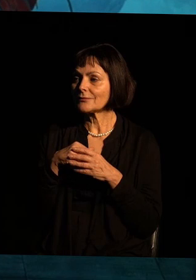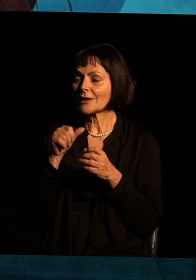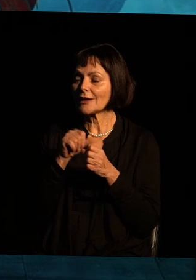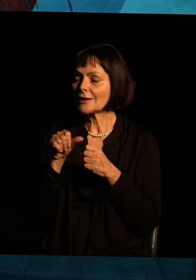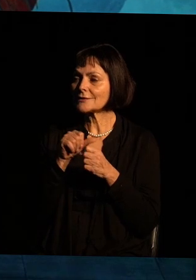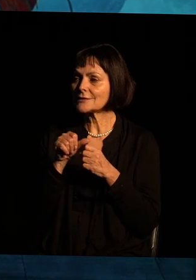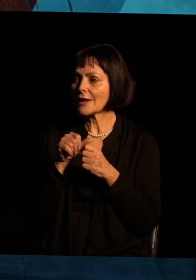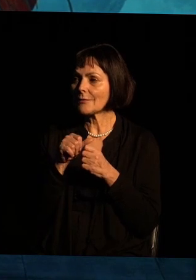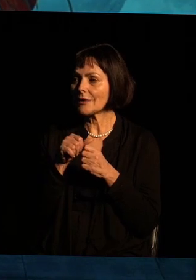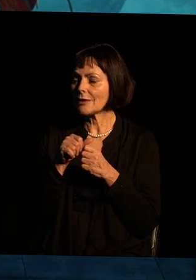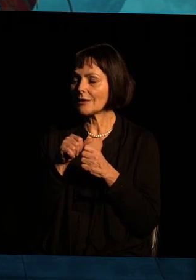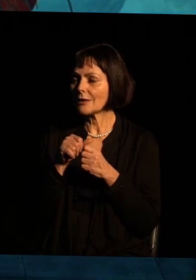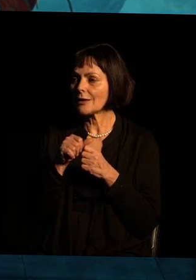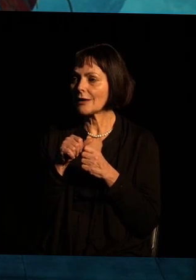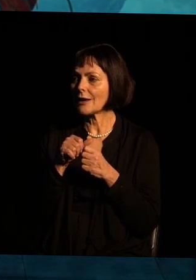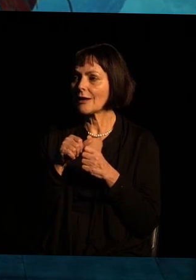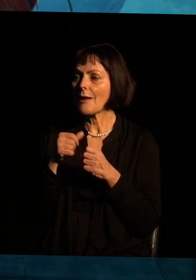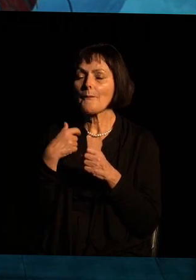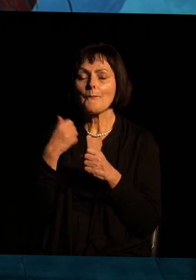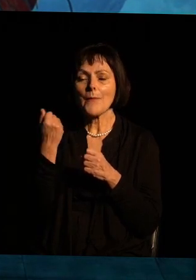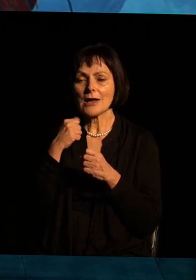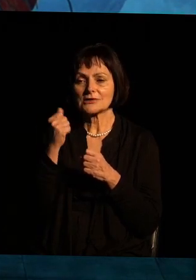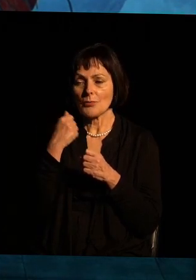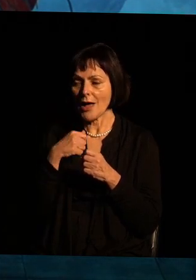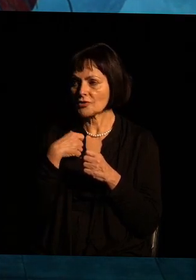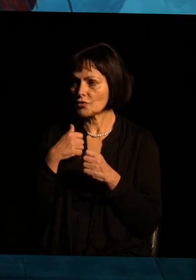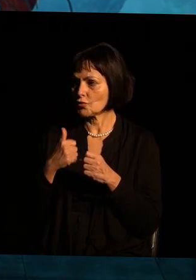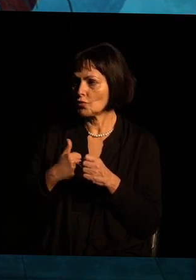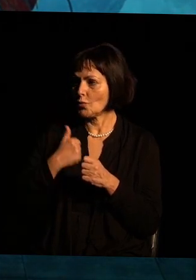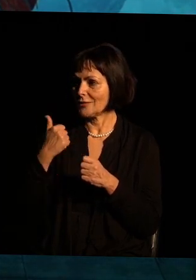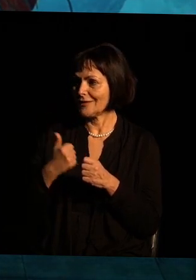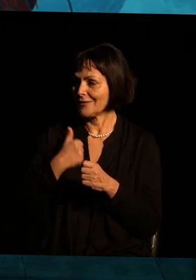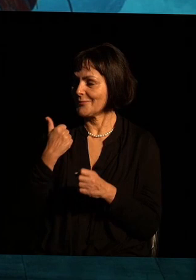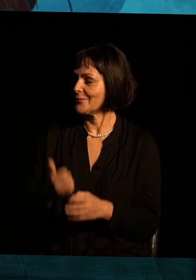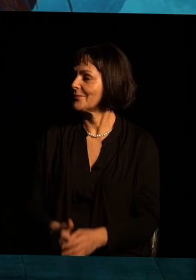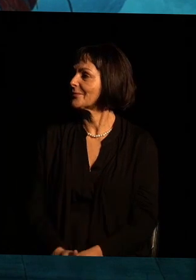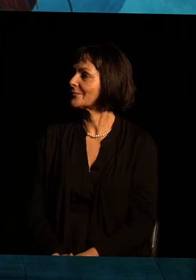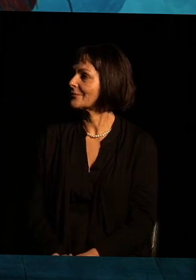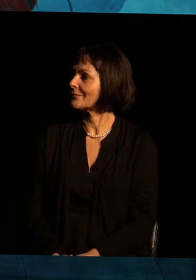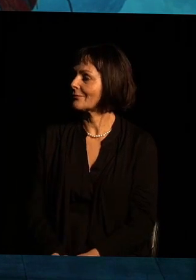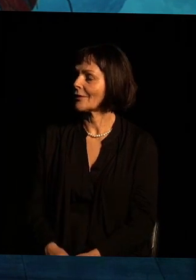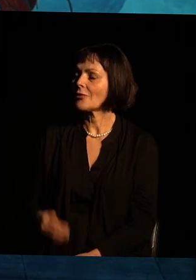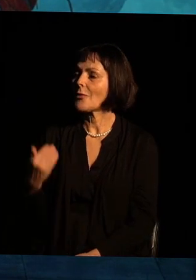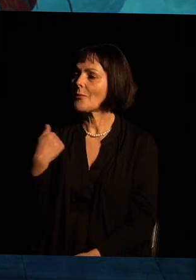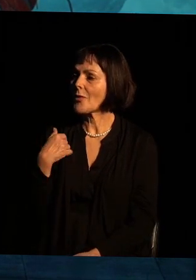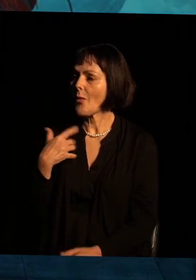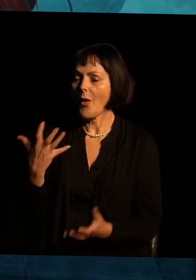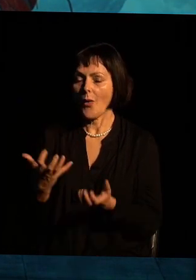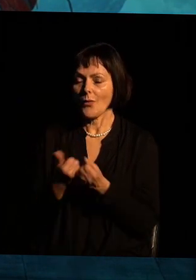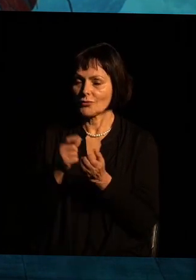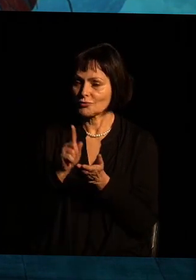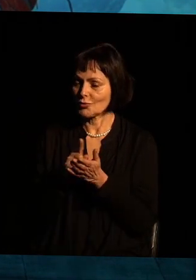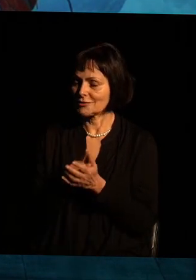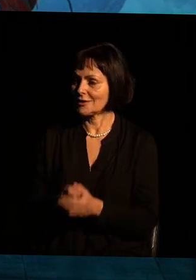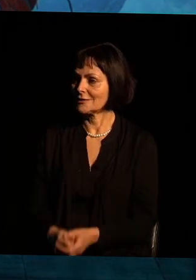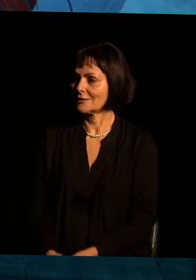jestem z drogi właśnie Boingtona, jestem niesamowicie dumny, także było to duże osiągnięcie.